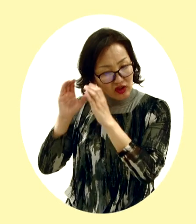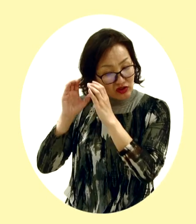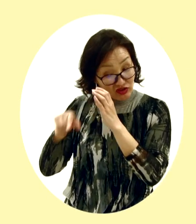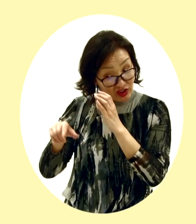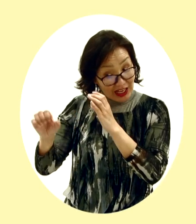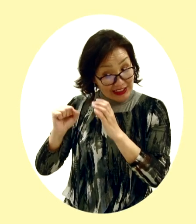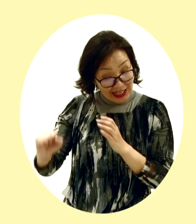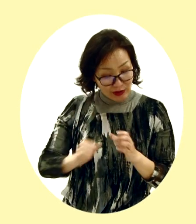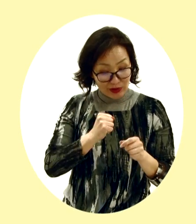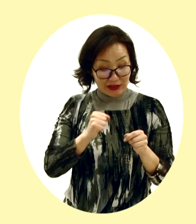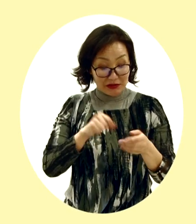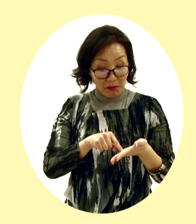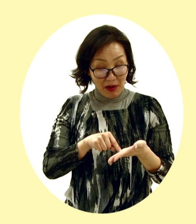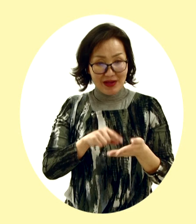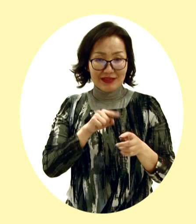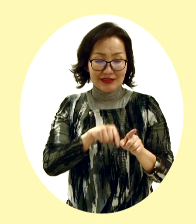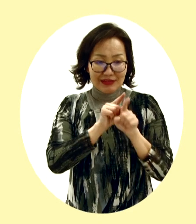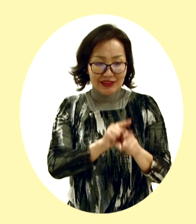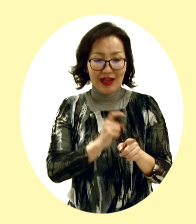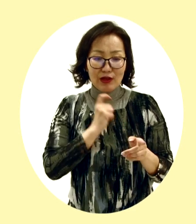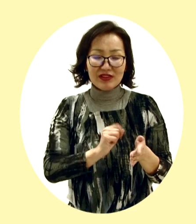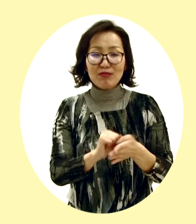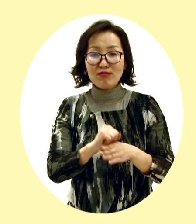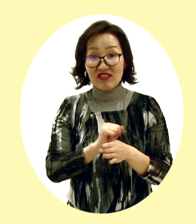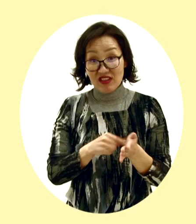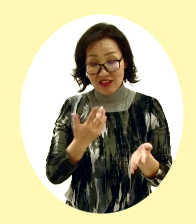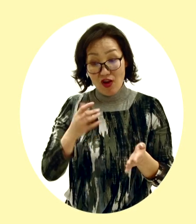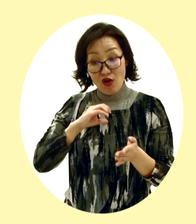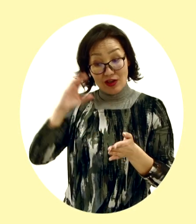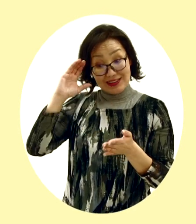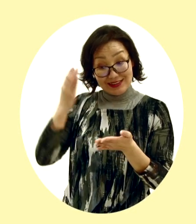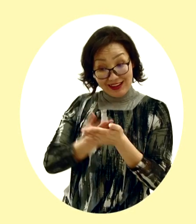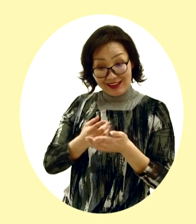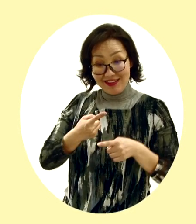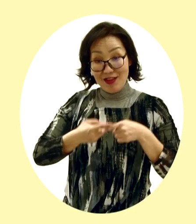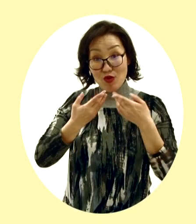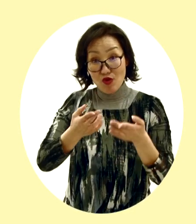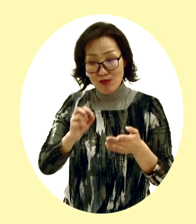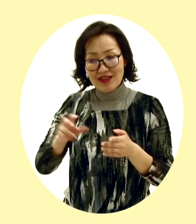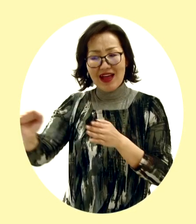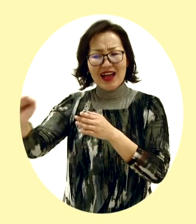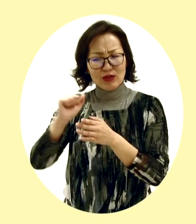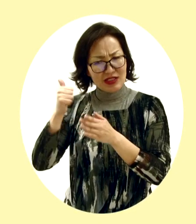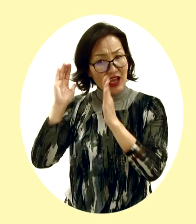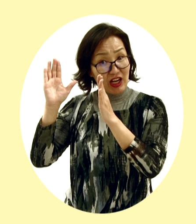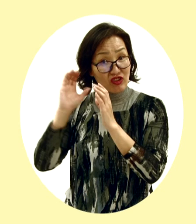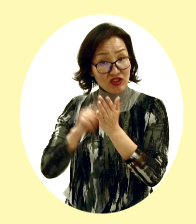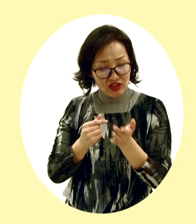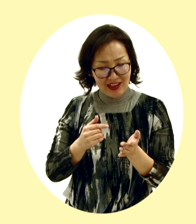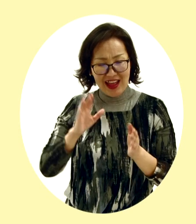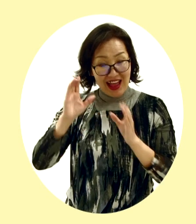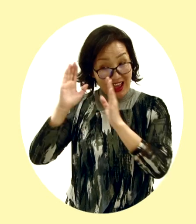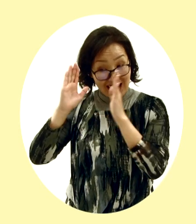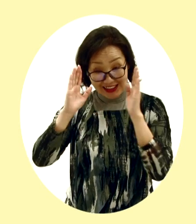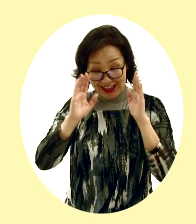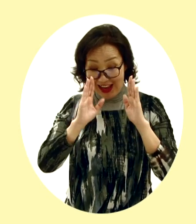үг. Мөн саналаа нэмрэлэхийн тулд анхааралтай сонсноо. Хамгийн сүүлд нь анхаарлаа хандуулж